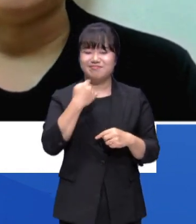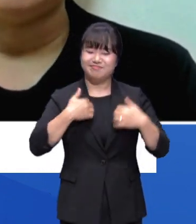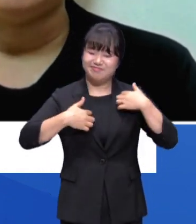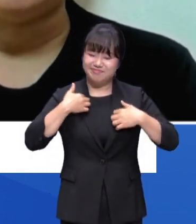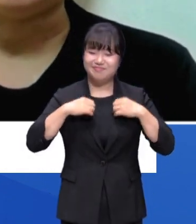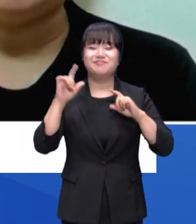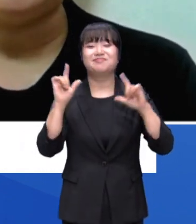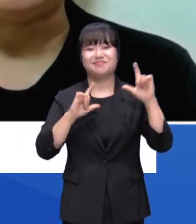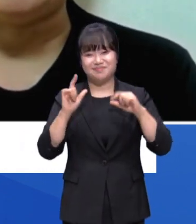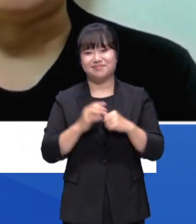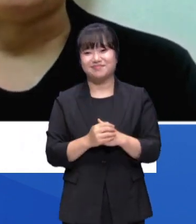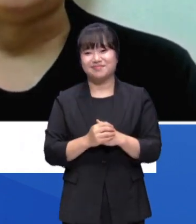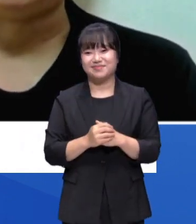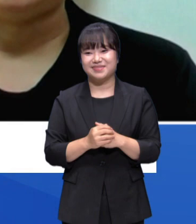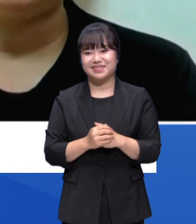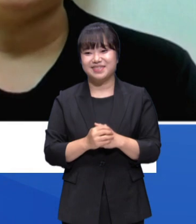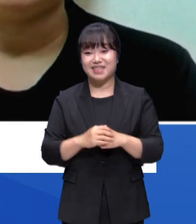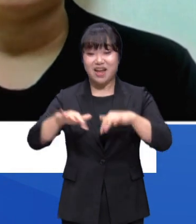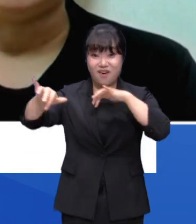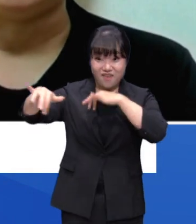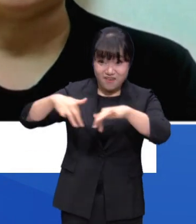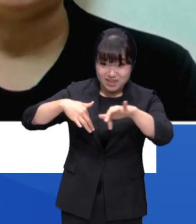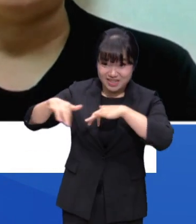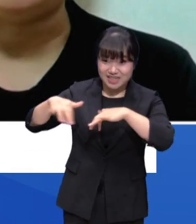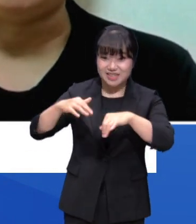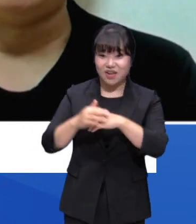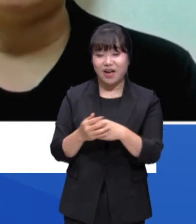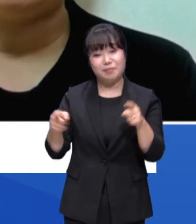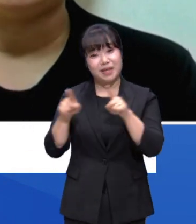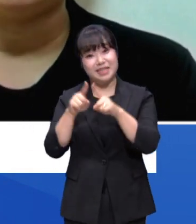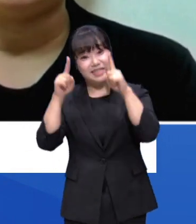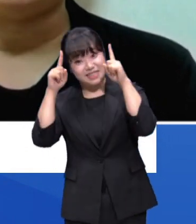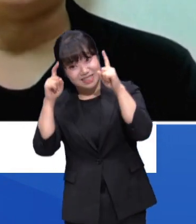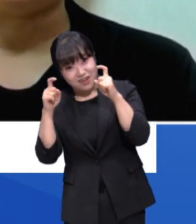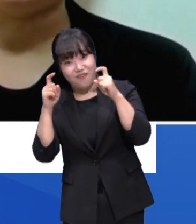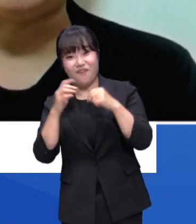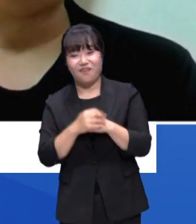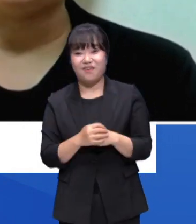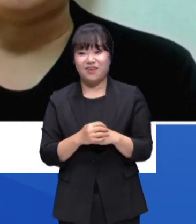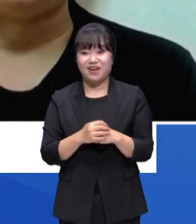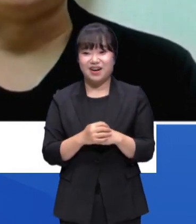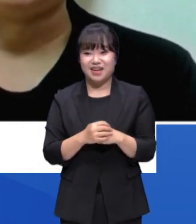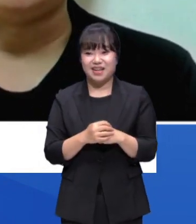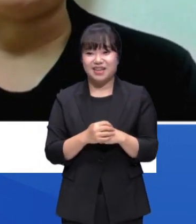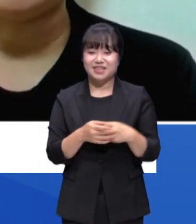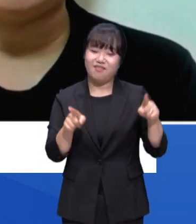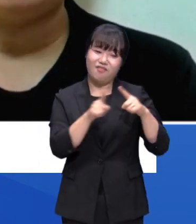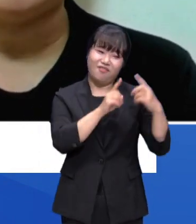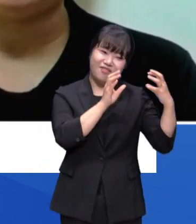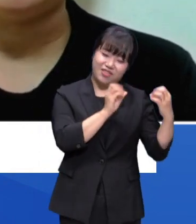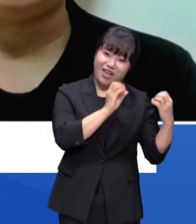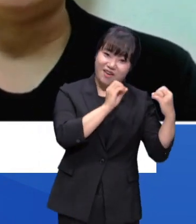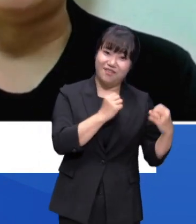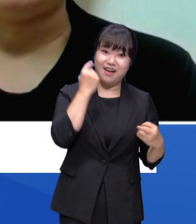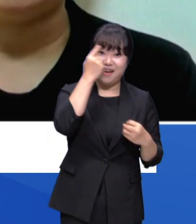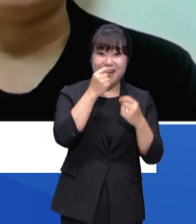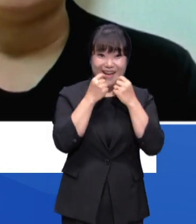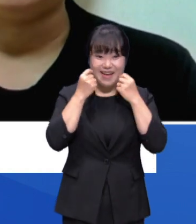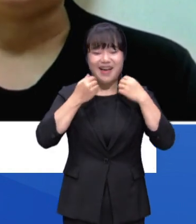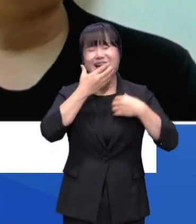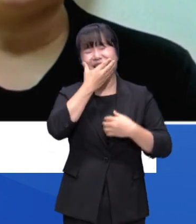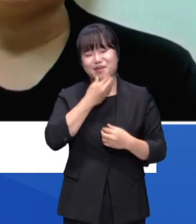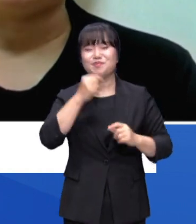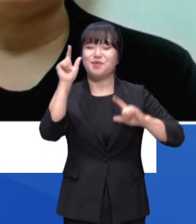모습이었습니다. 다양하게 거리에서 사진도 찍고 또 그 담소를 나누면서 행복한 시간들을